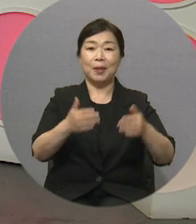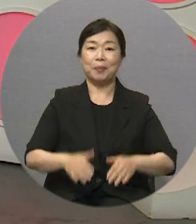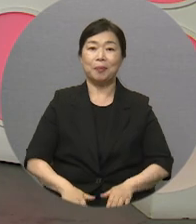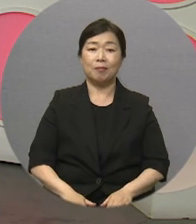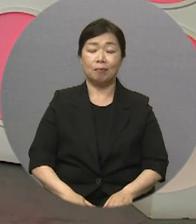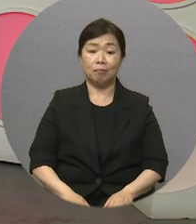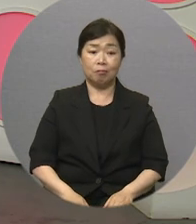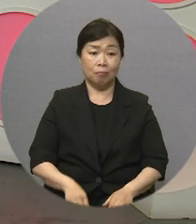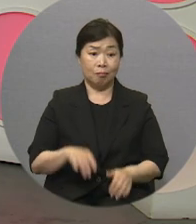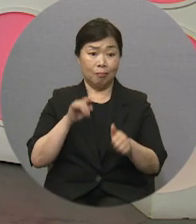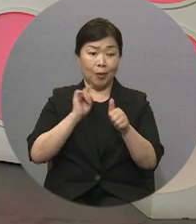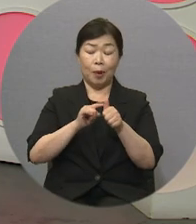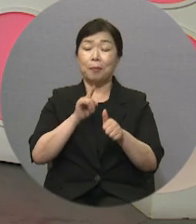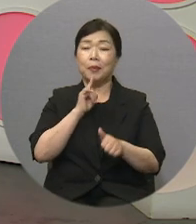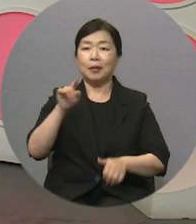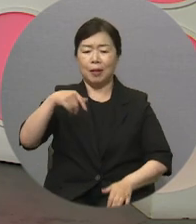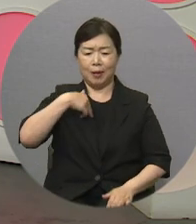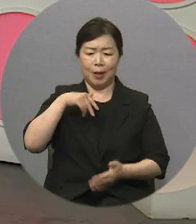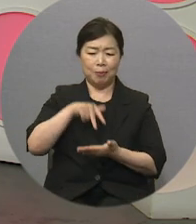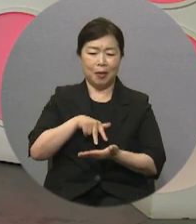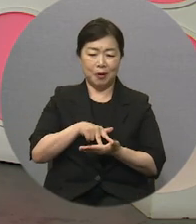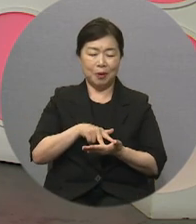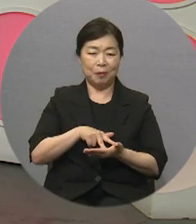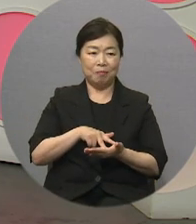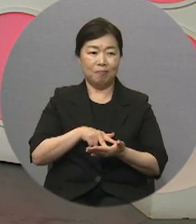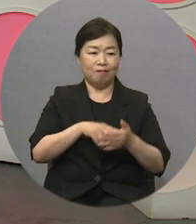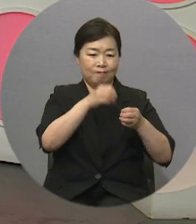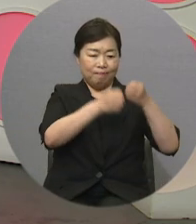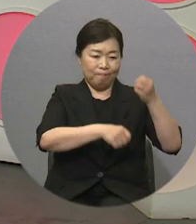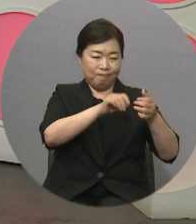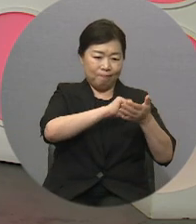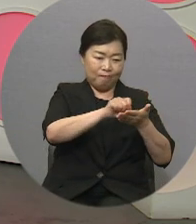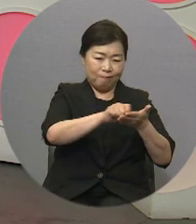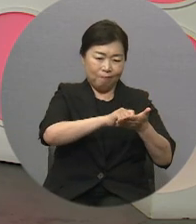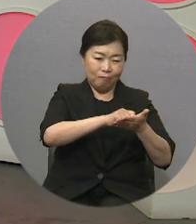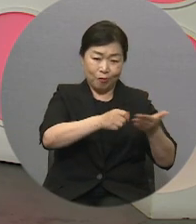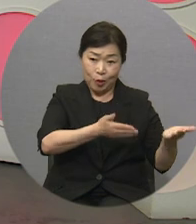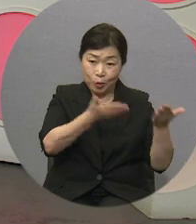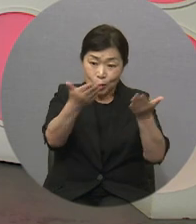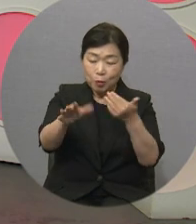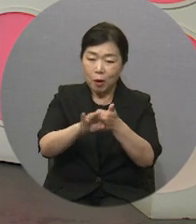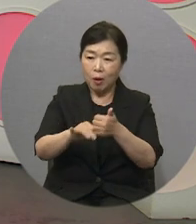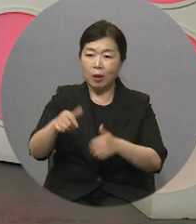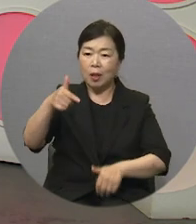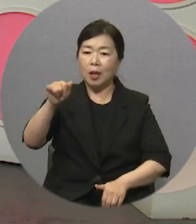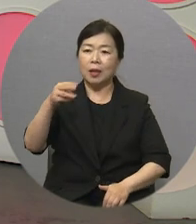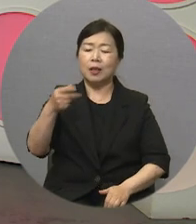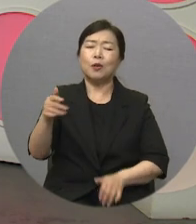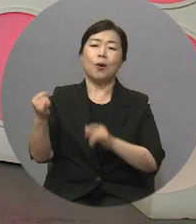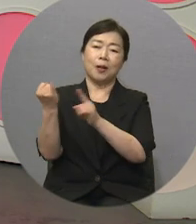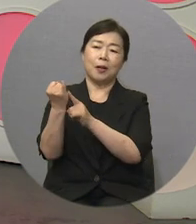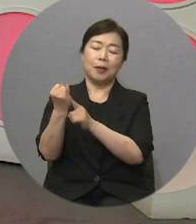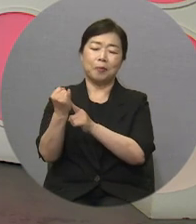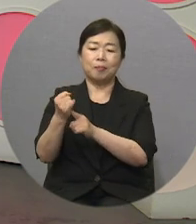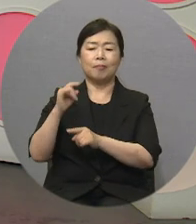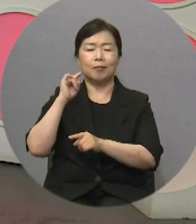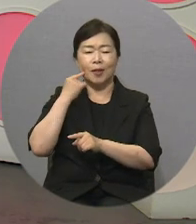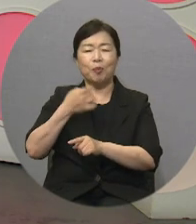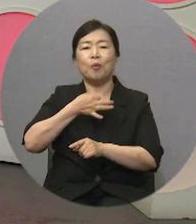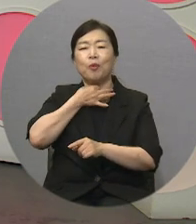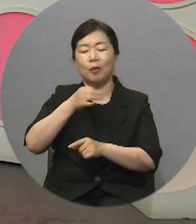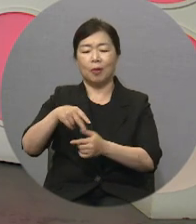그렇죠. 내 사연을 네. 이렇게 길정아 씨가 낭낭하고 예쁜 목소리로 감동 사연을 전해주니까 얼마나